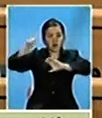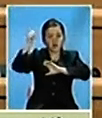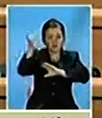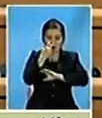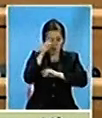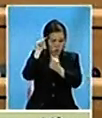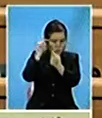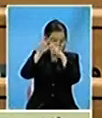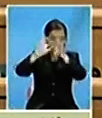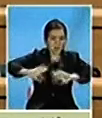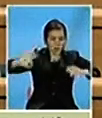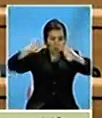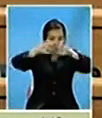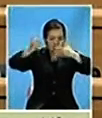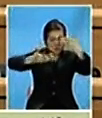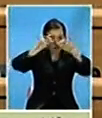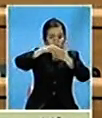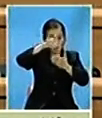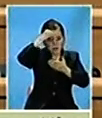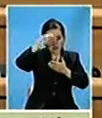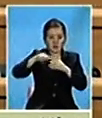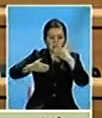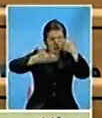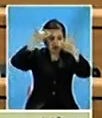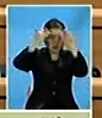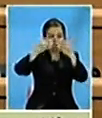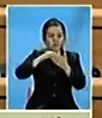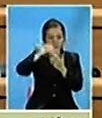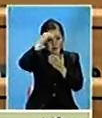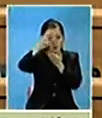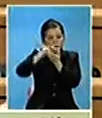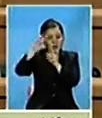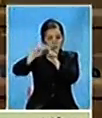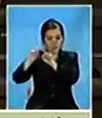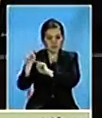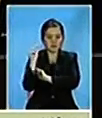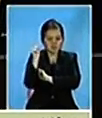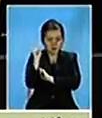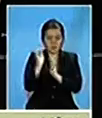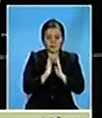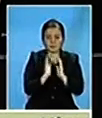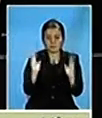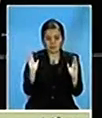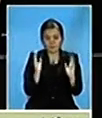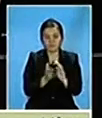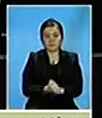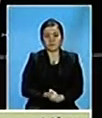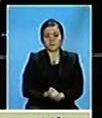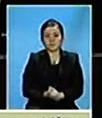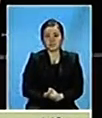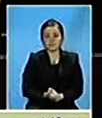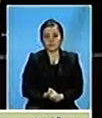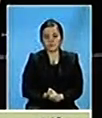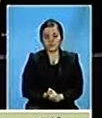กับการพัฒนากิจกรรมนักเรียนและนักศึกษาขอบพระคุณครับ ครับท่านสุธรรมพันธุศักดิ์ครับ